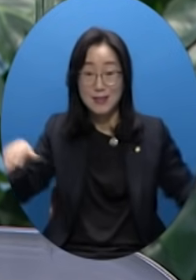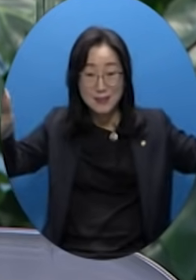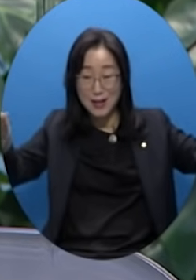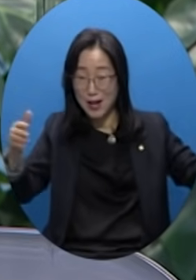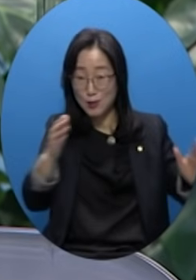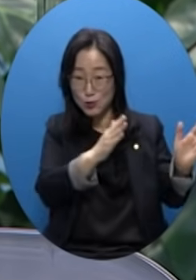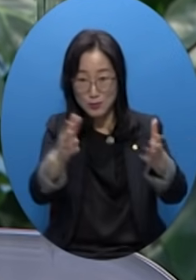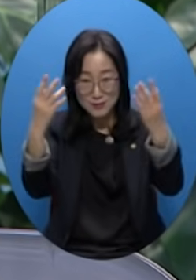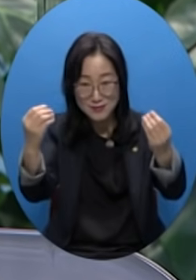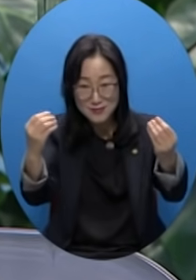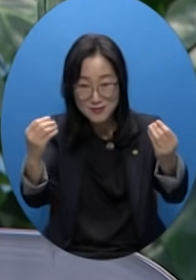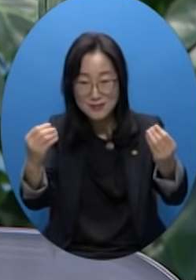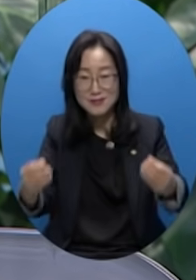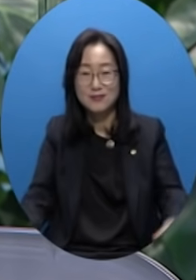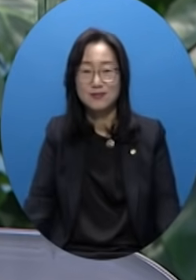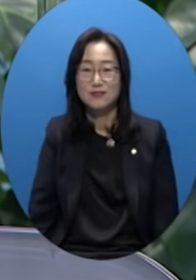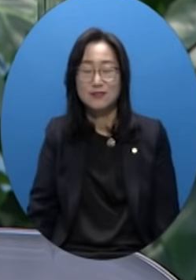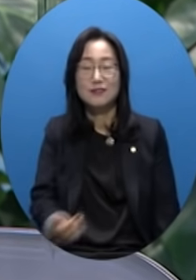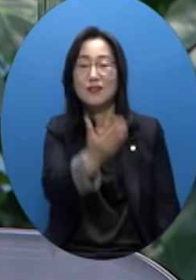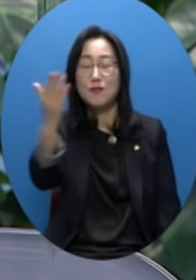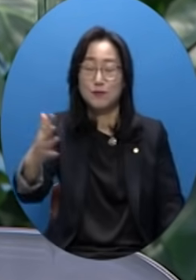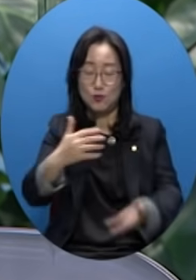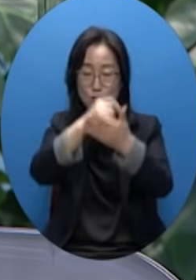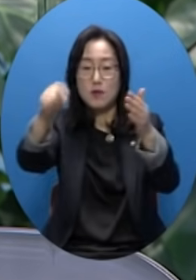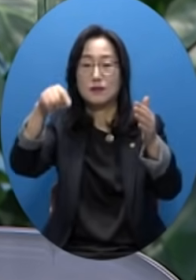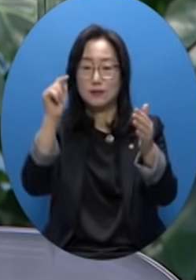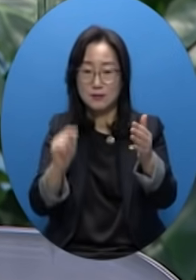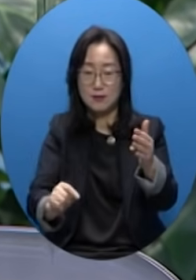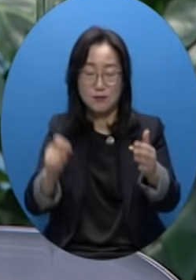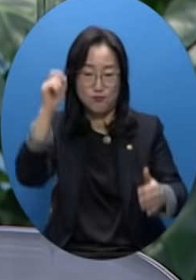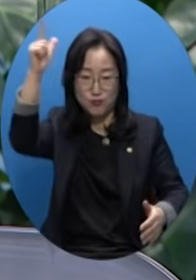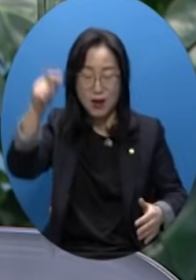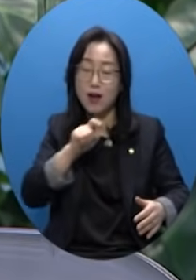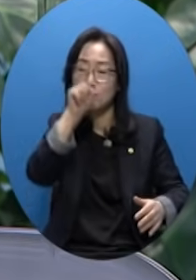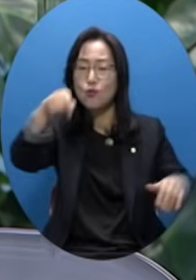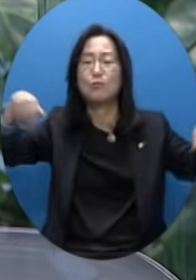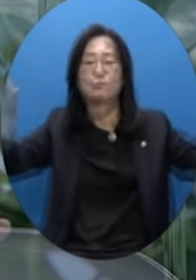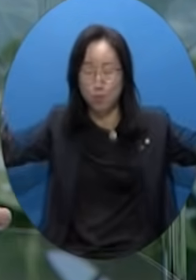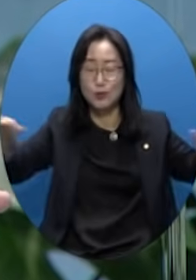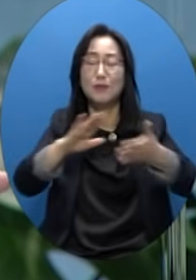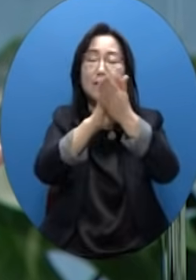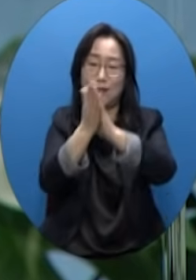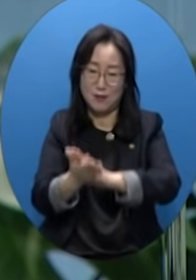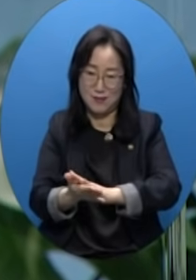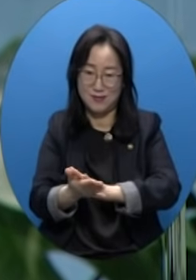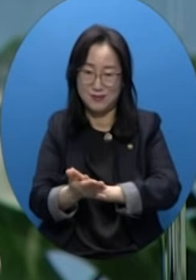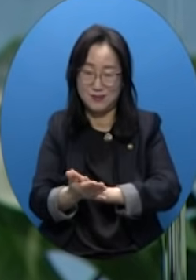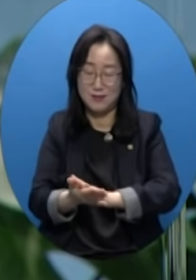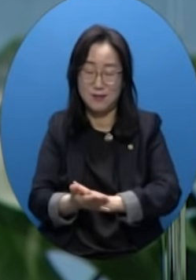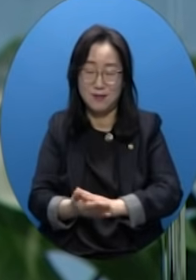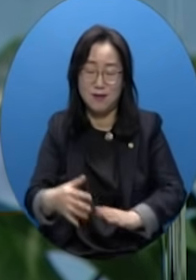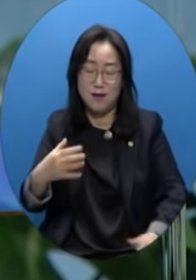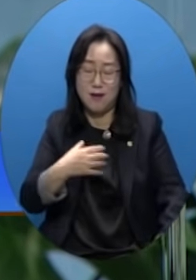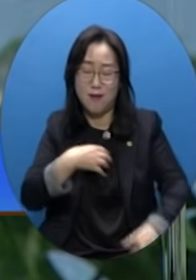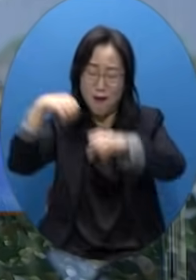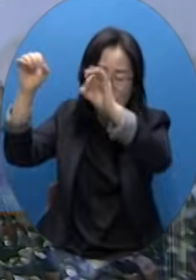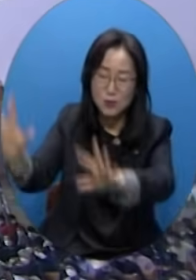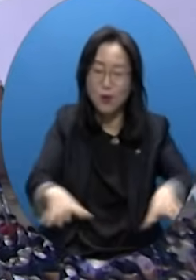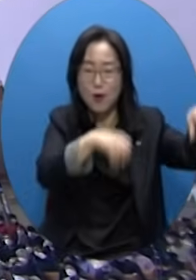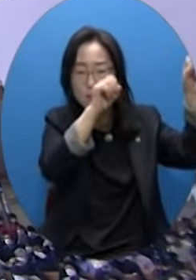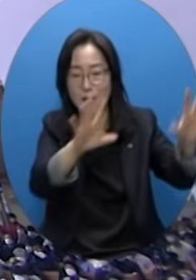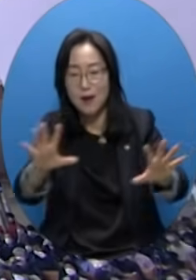되셨습니까 여러분 취 말 위대한 특수 됩니다 어진 다